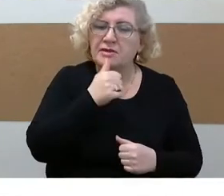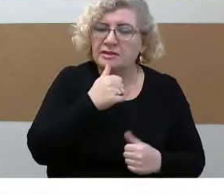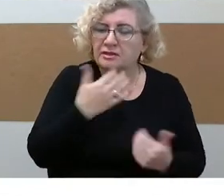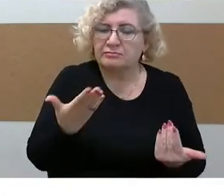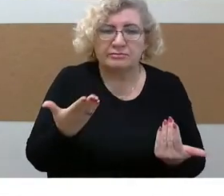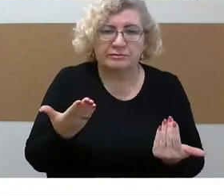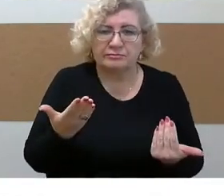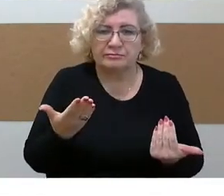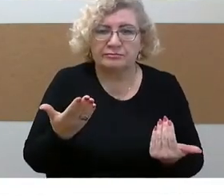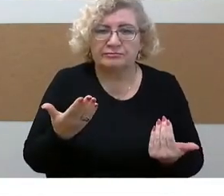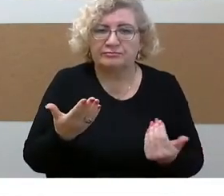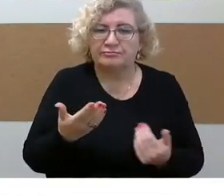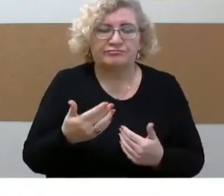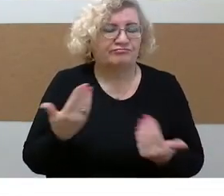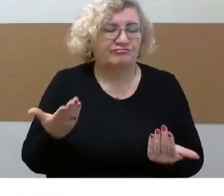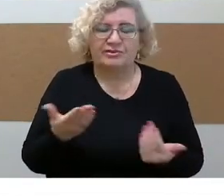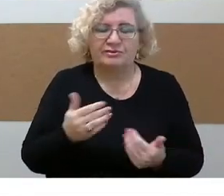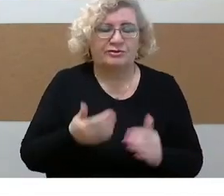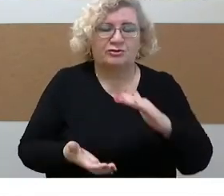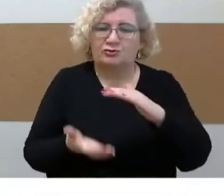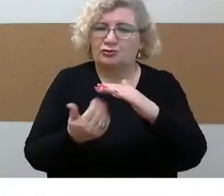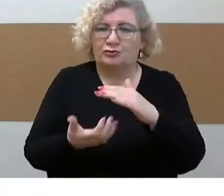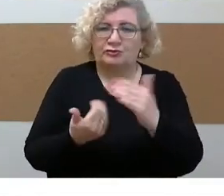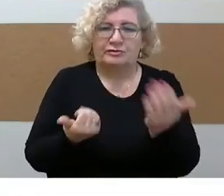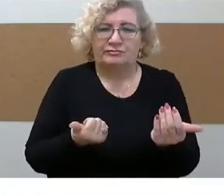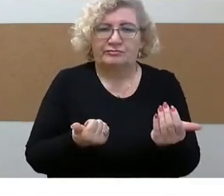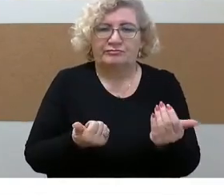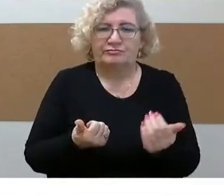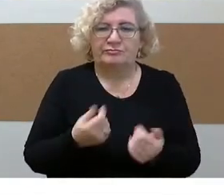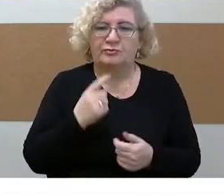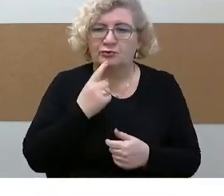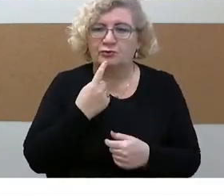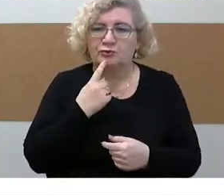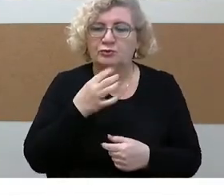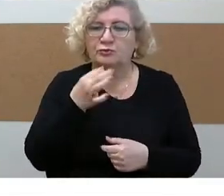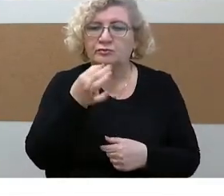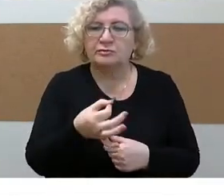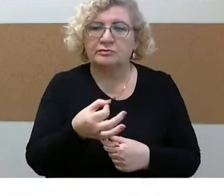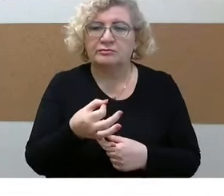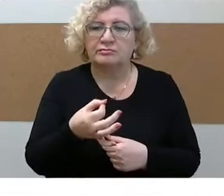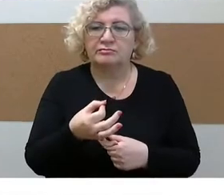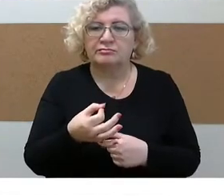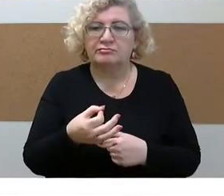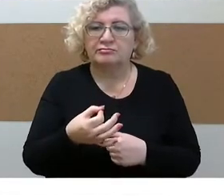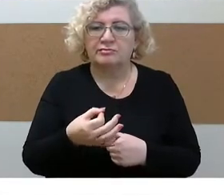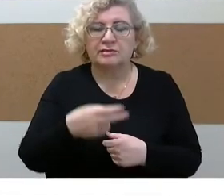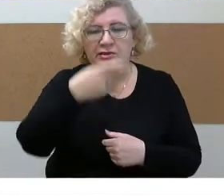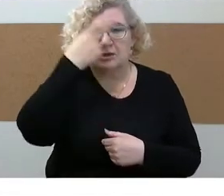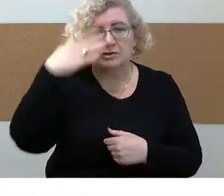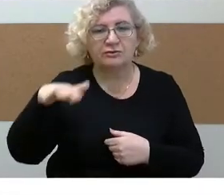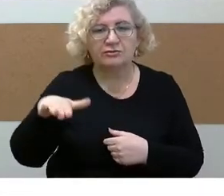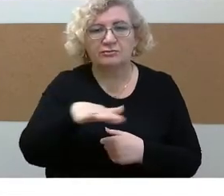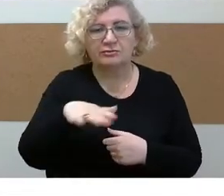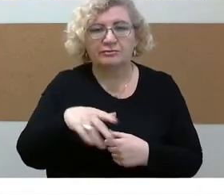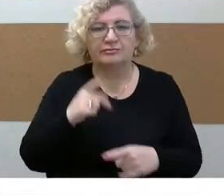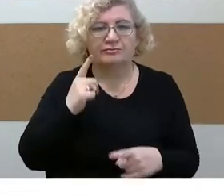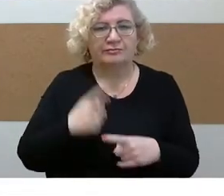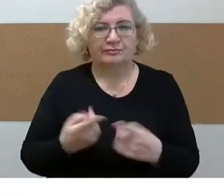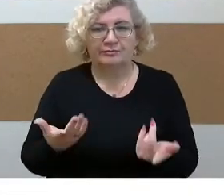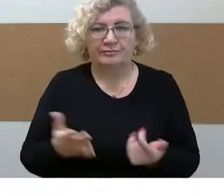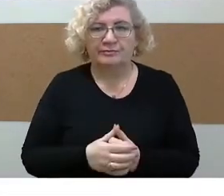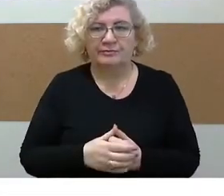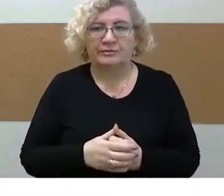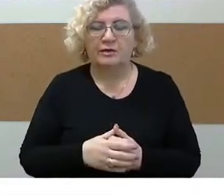plėtojimą tikrai dar toli iki to sunku būtų pasakyti, kad jos yra prieinamos Lietuvoje. Ir taip pat truputėlį